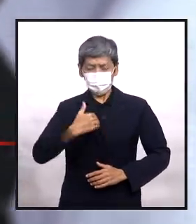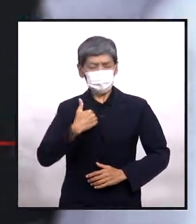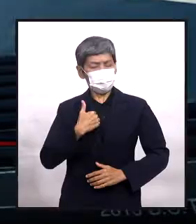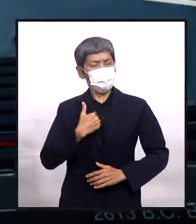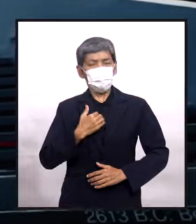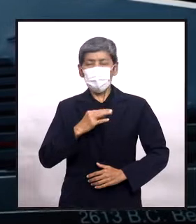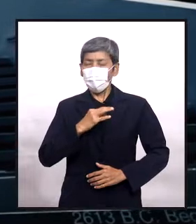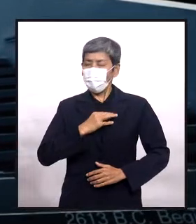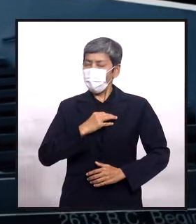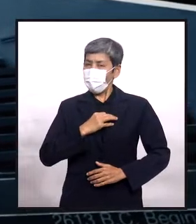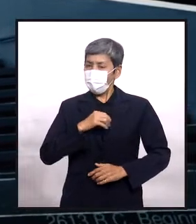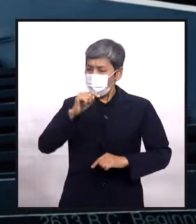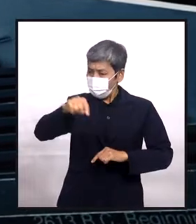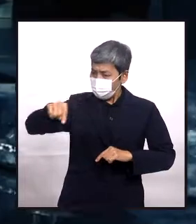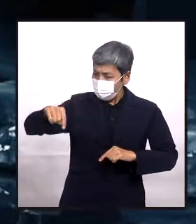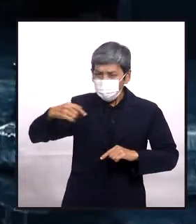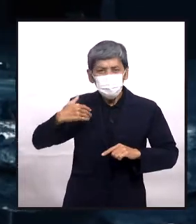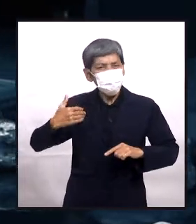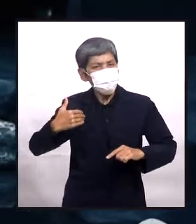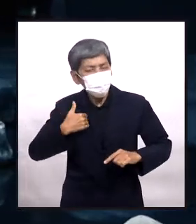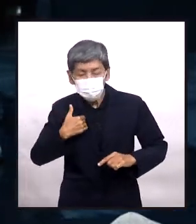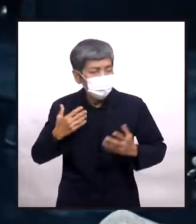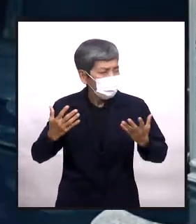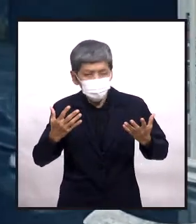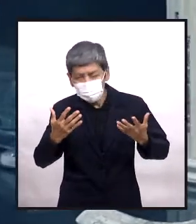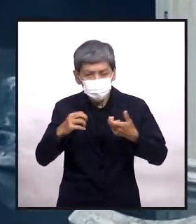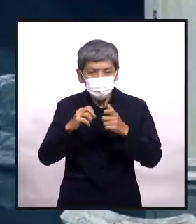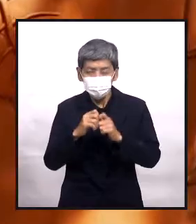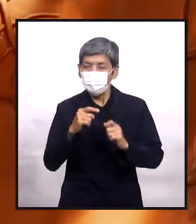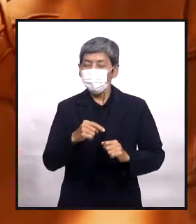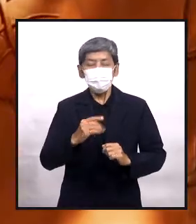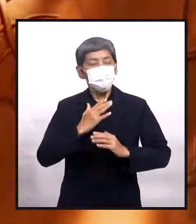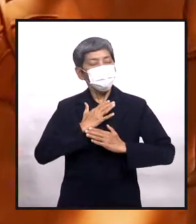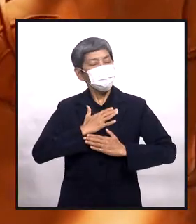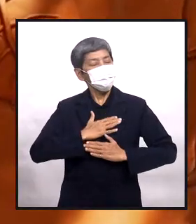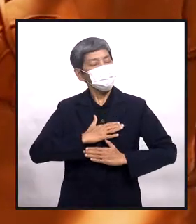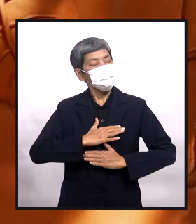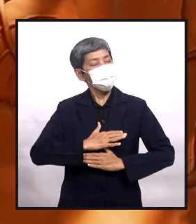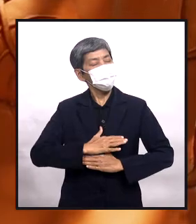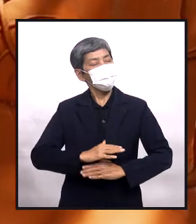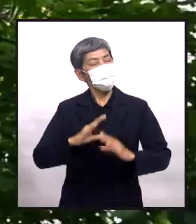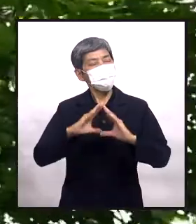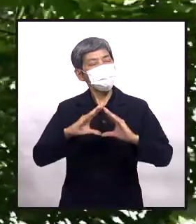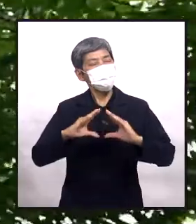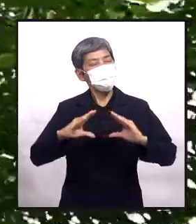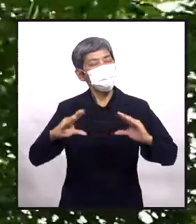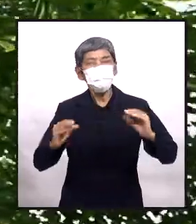ามันอยู่คนละโลกกับข้างนอกอ่ะซึ่งข้างนอกมันเหมือนประมาณว่ามีความสับสนวุ่นวายแต่ที่เนี่ยมีความเงียบสงบมีพื้นที่สี